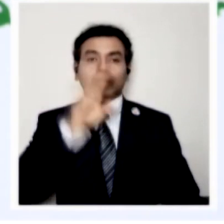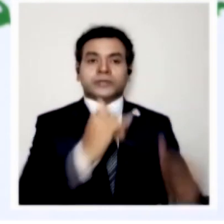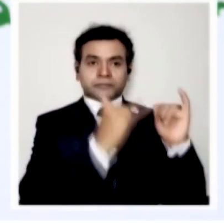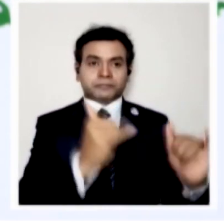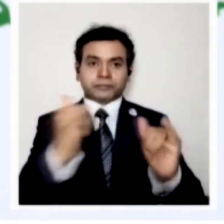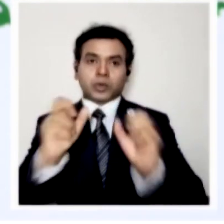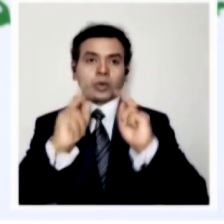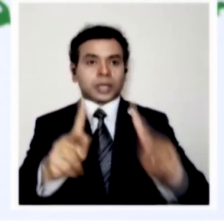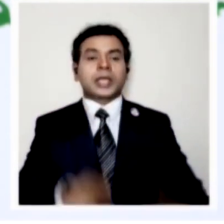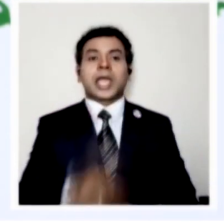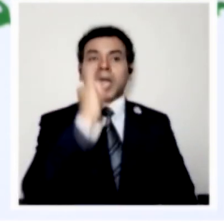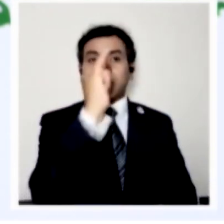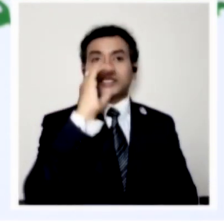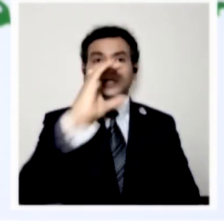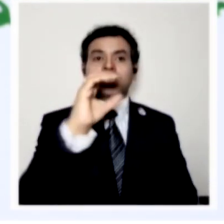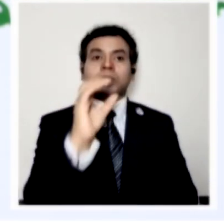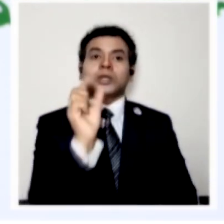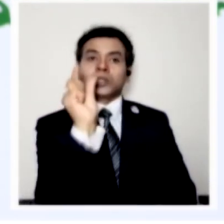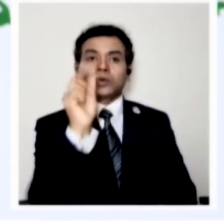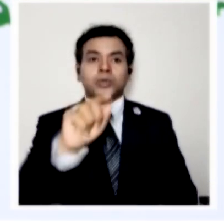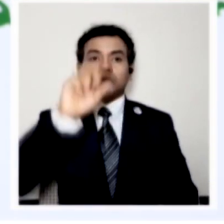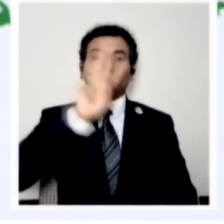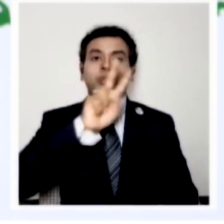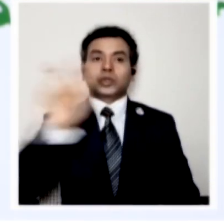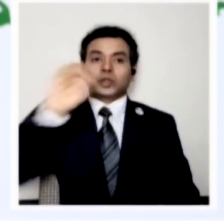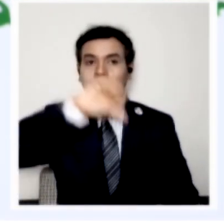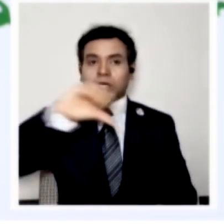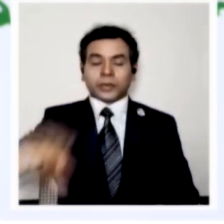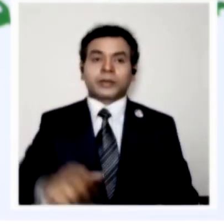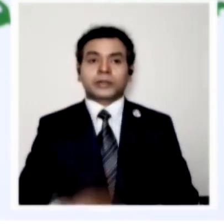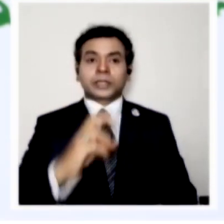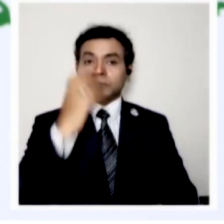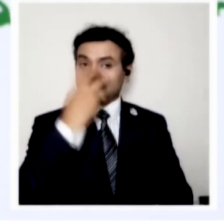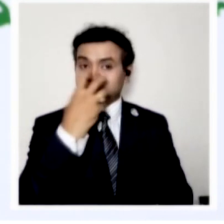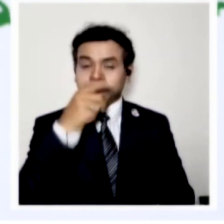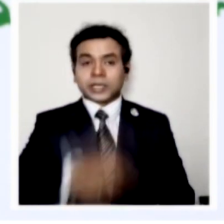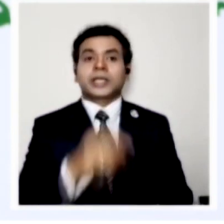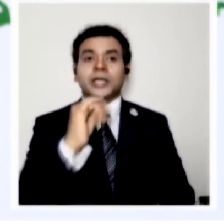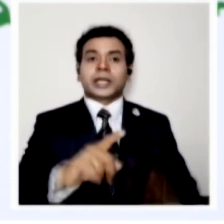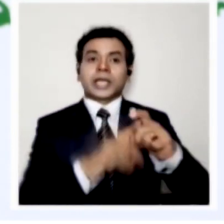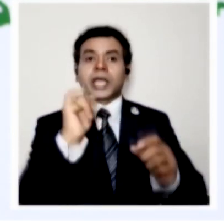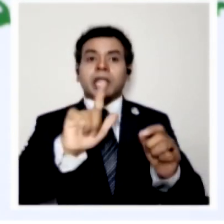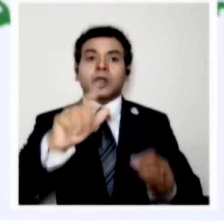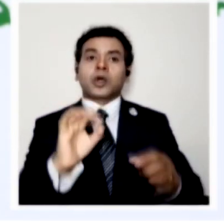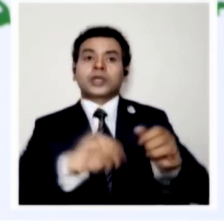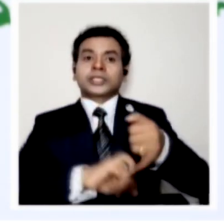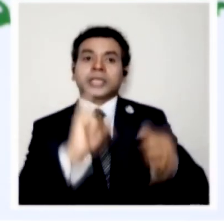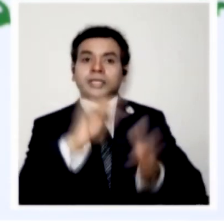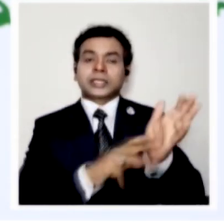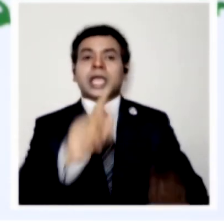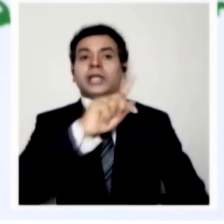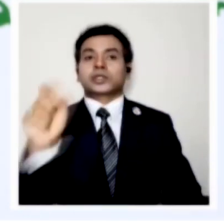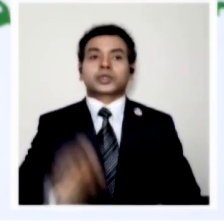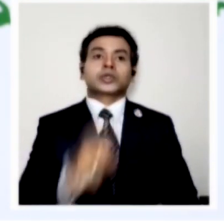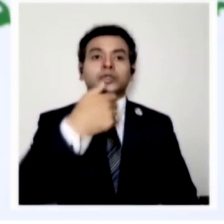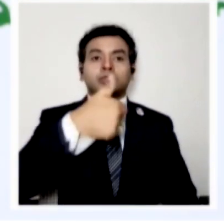বিভিন্ন হাসপাতালে, দেশের বিভিন্ন জায়গায় 6,014টি। এই সকল হাসপাতালে আইসিইউর সংখ্যা 399টি